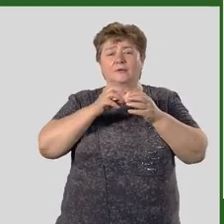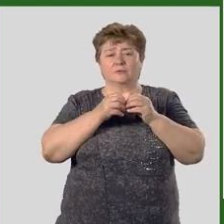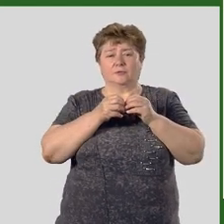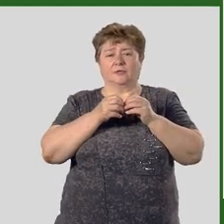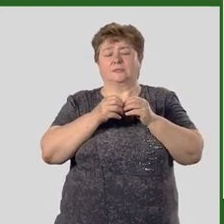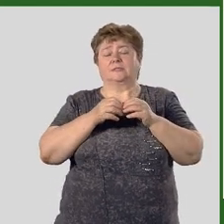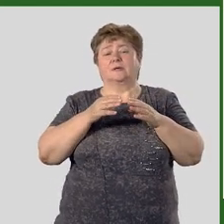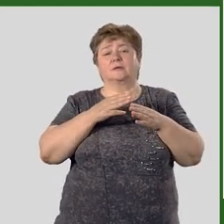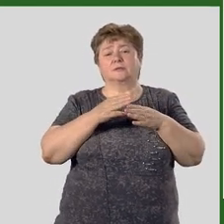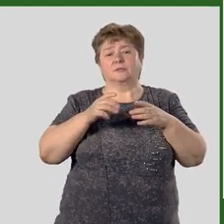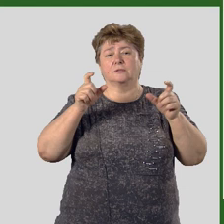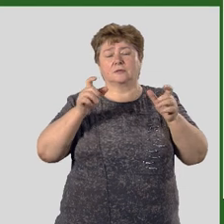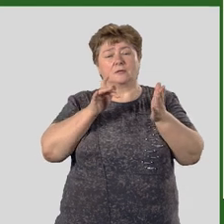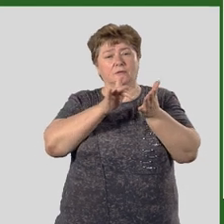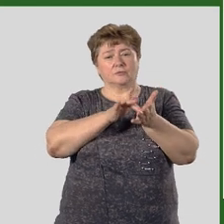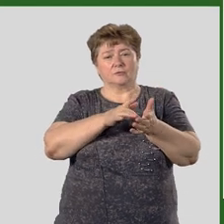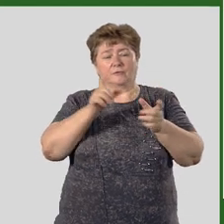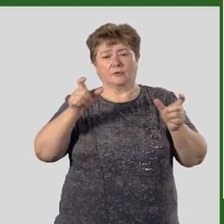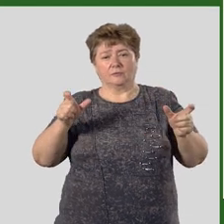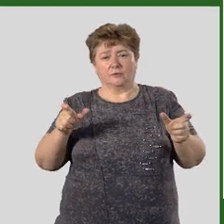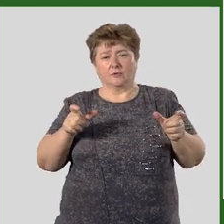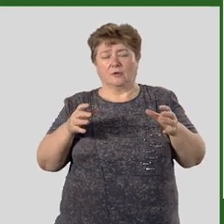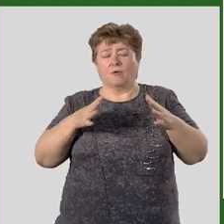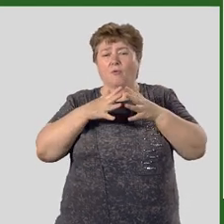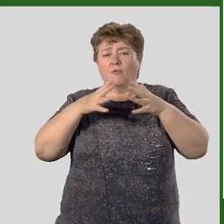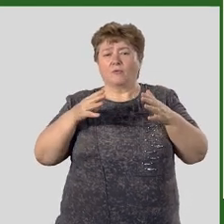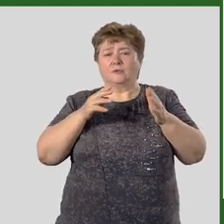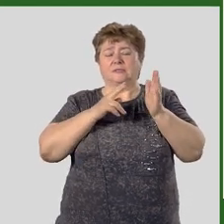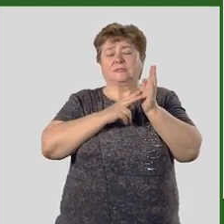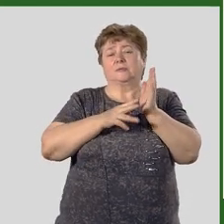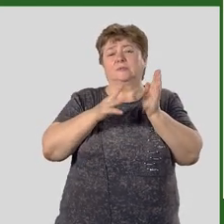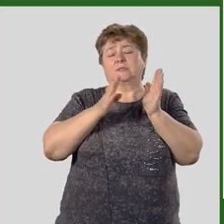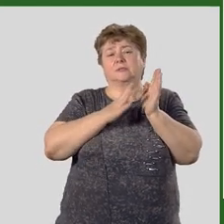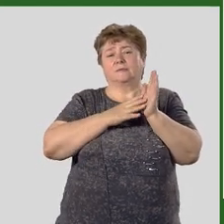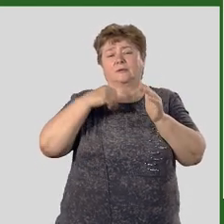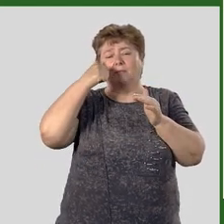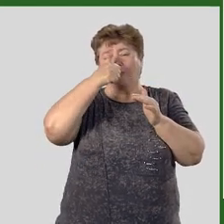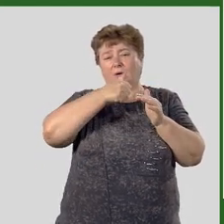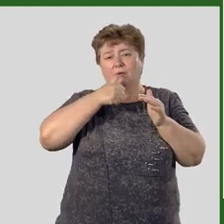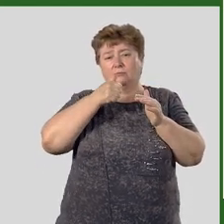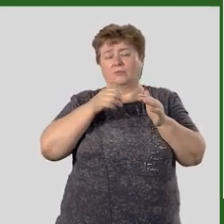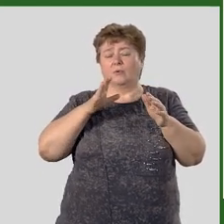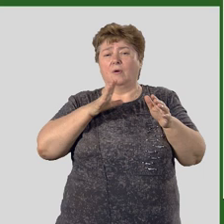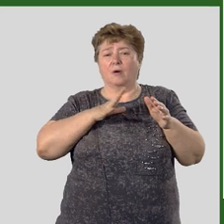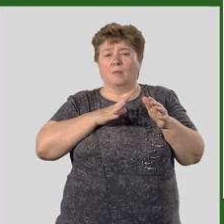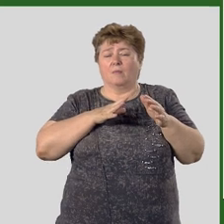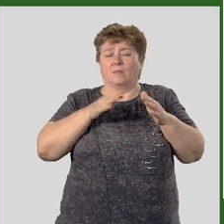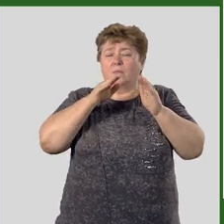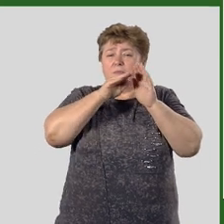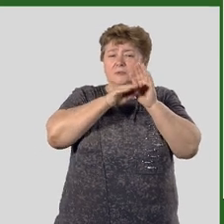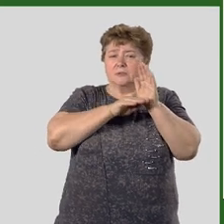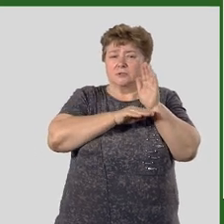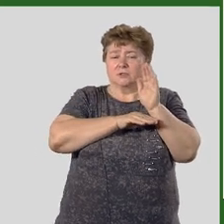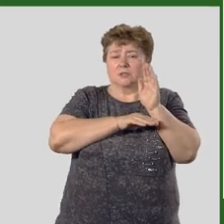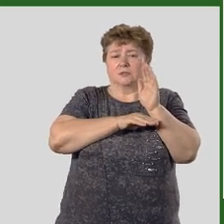результате доля горожан, увеличившаяся в 1979 году, стала постепенно